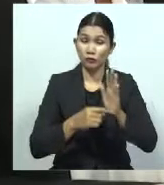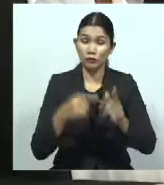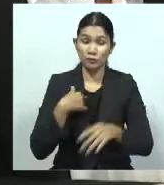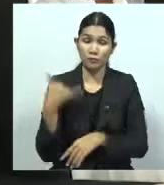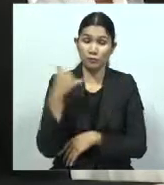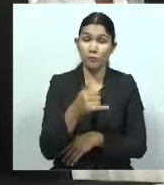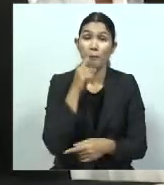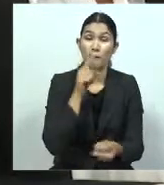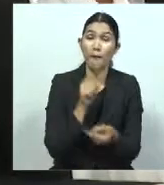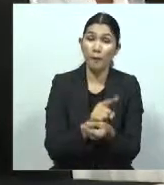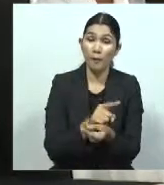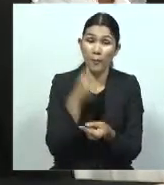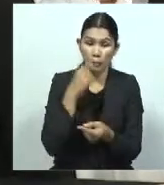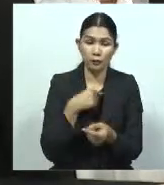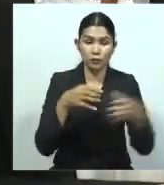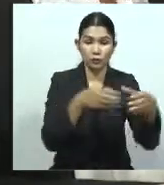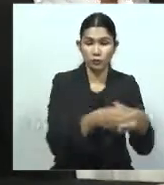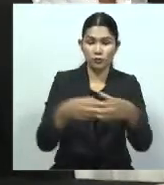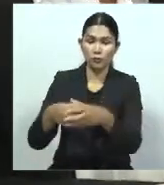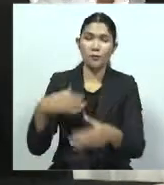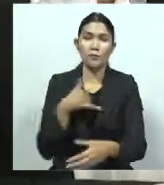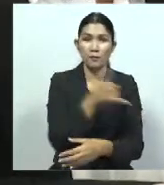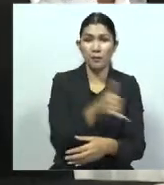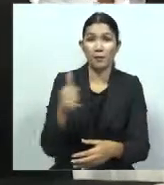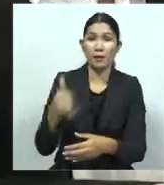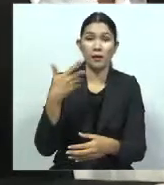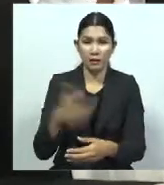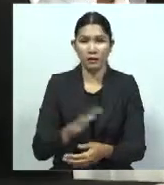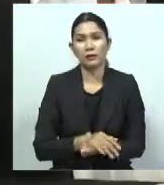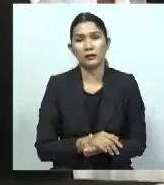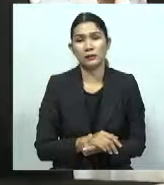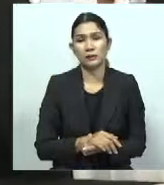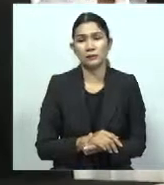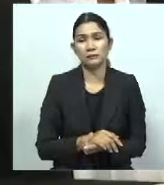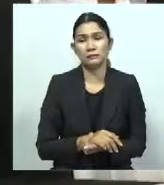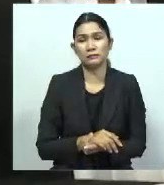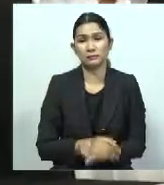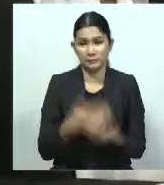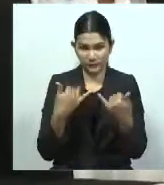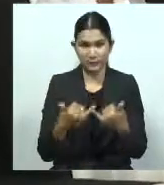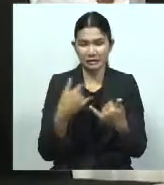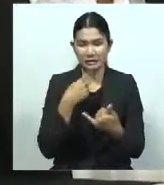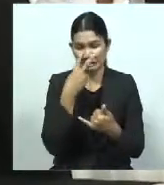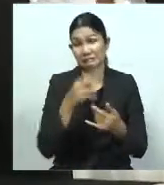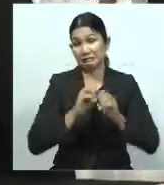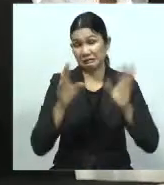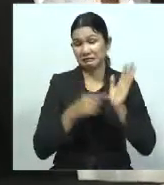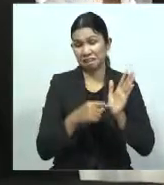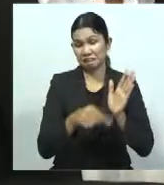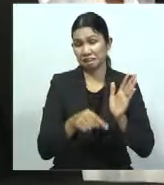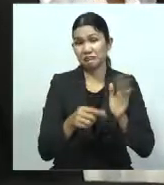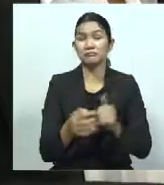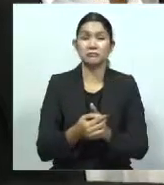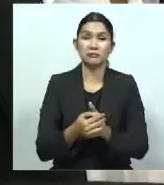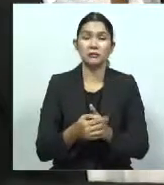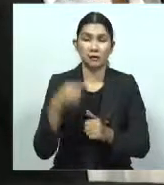บสองพรรคการเมืองมาแล้วนะครับนี่ก็คือสิ่งที่กำลังเกิดขึ้นแล้วก็จะใช้เวล